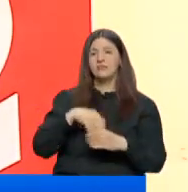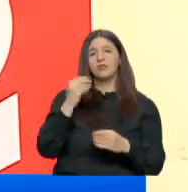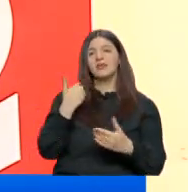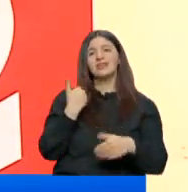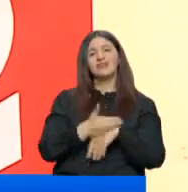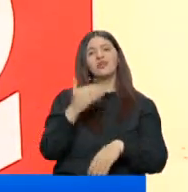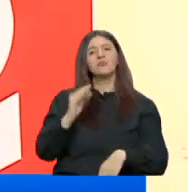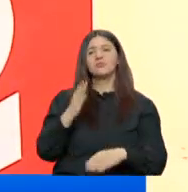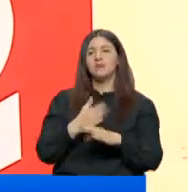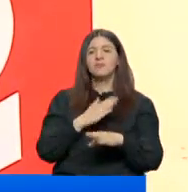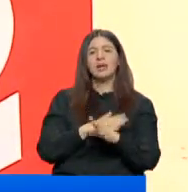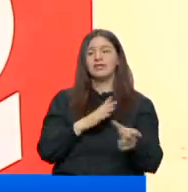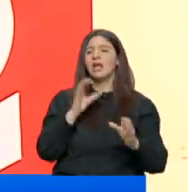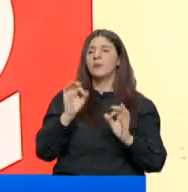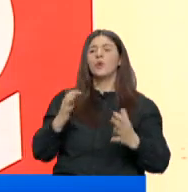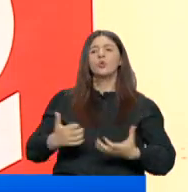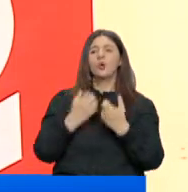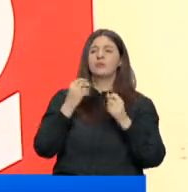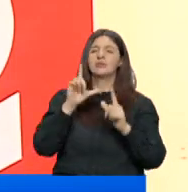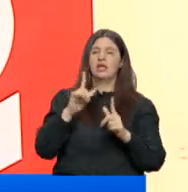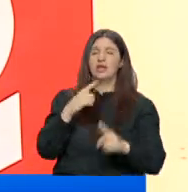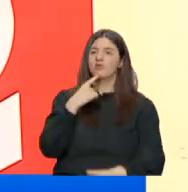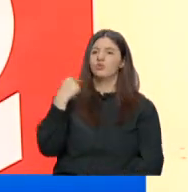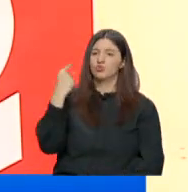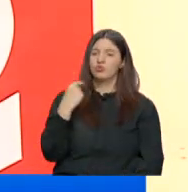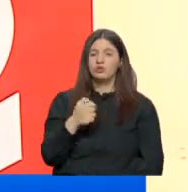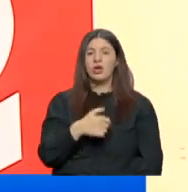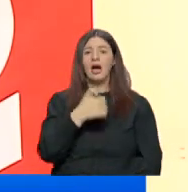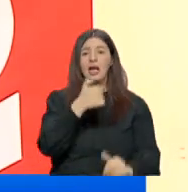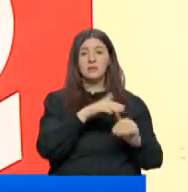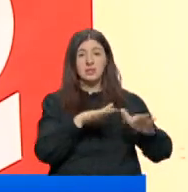geç kalmışız. Memleketin derhal kurtulması gerekir diye düşünüyoruz.